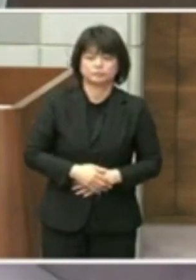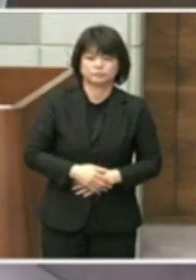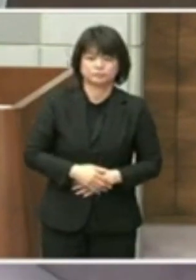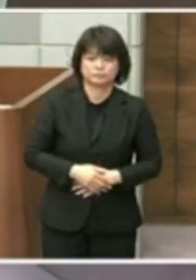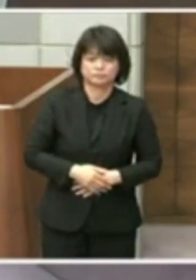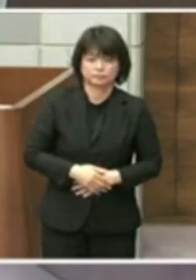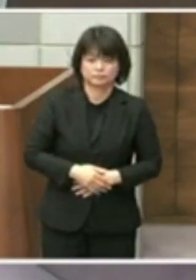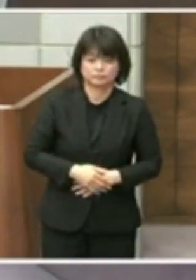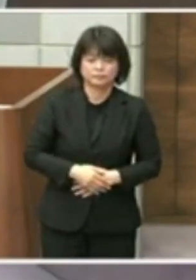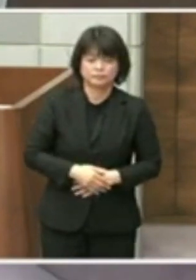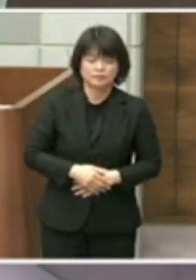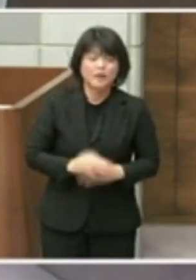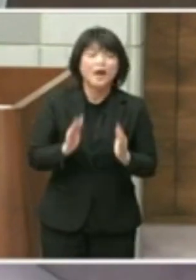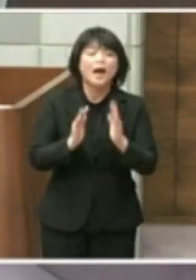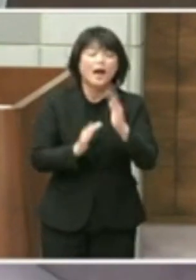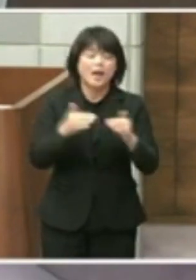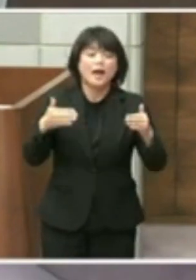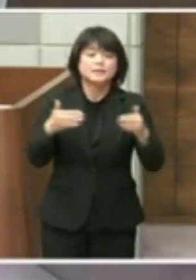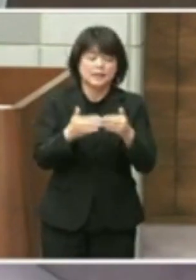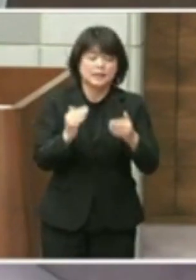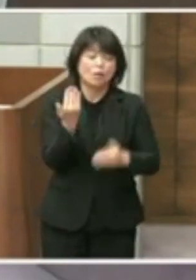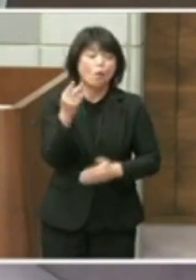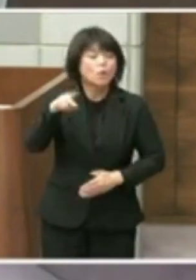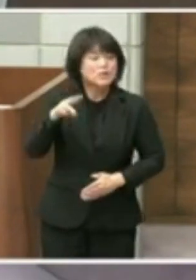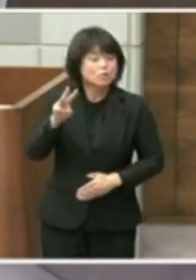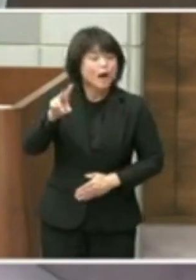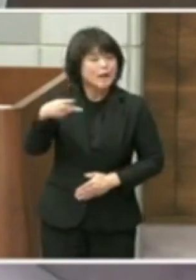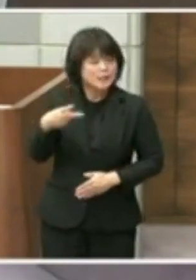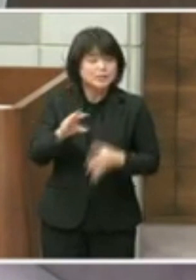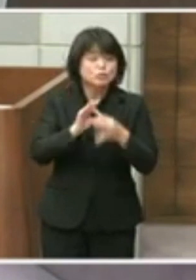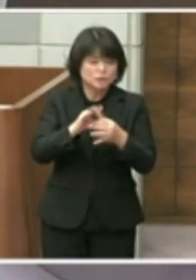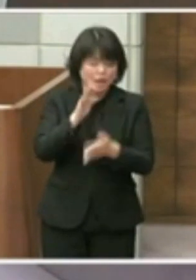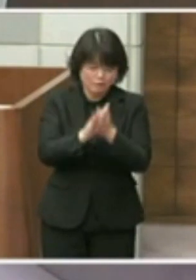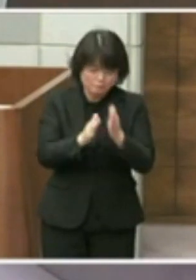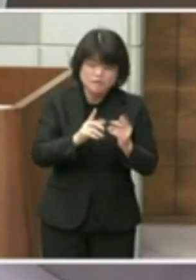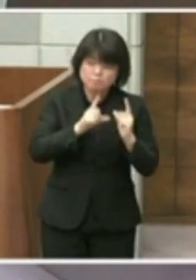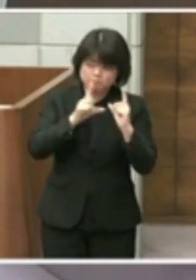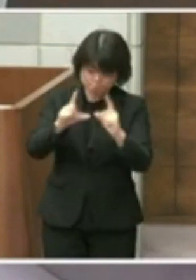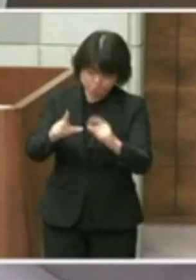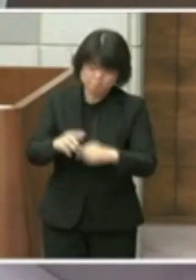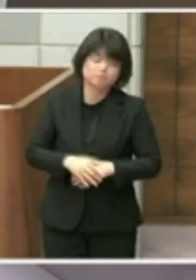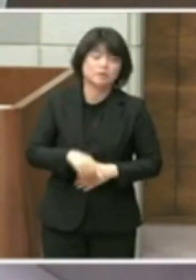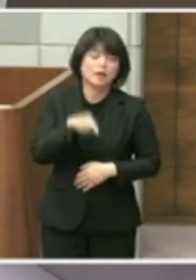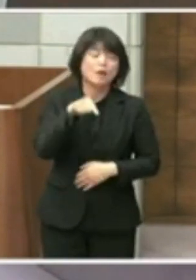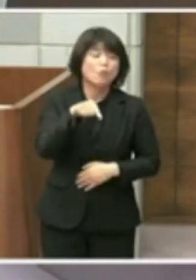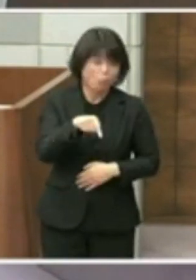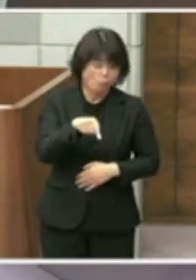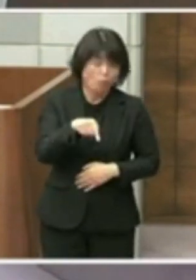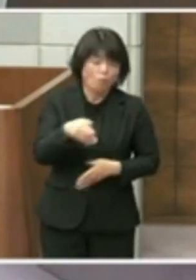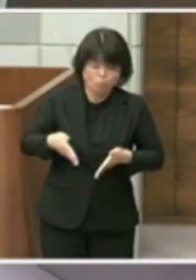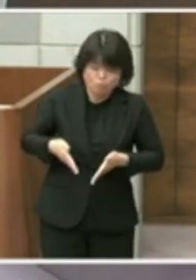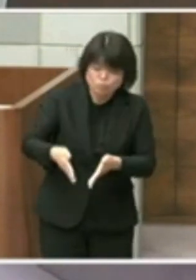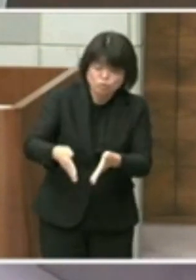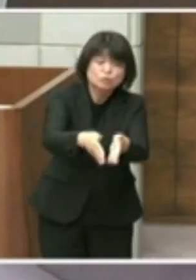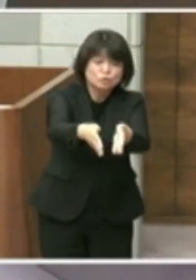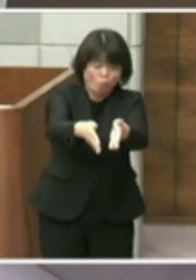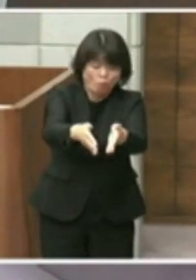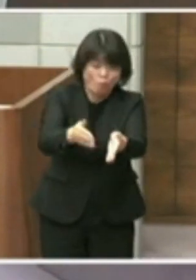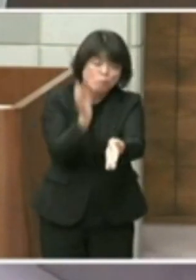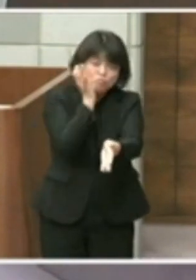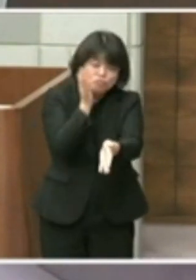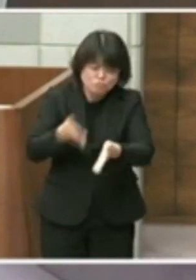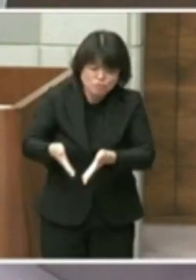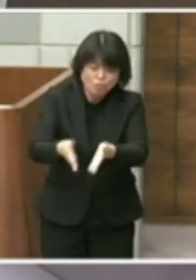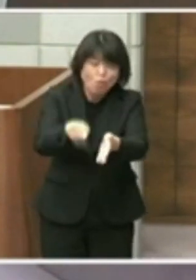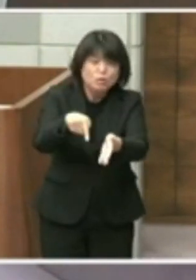の林崎掘割についての再度のご質問にお答えさせていただきます。林崎掘割水路につきましては、先